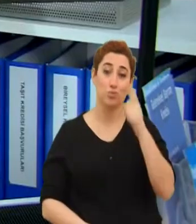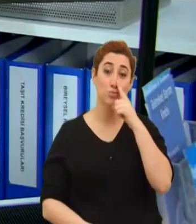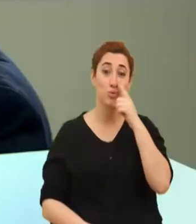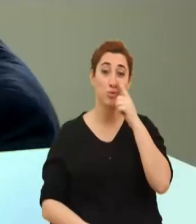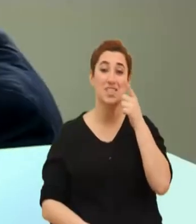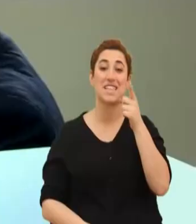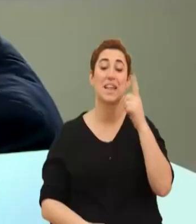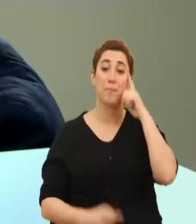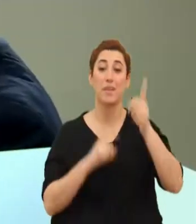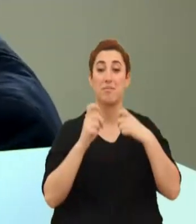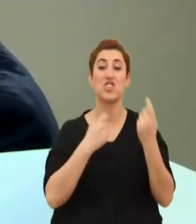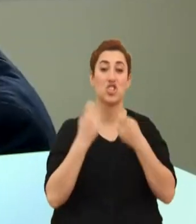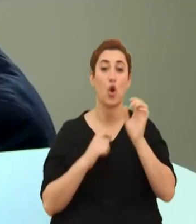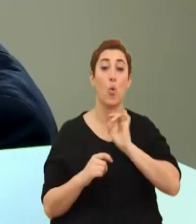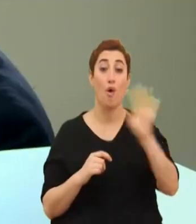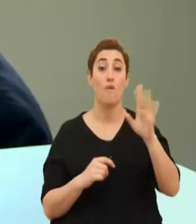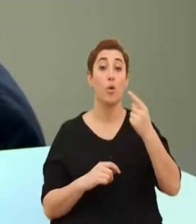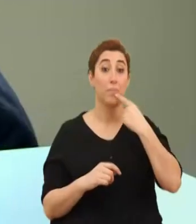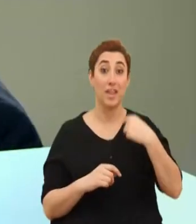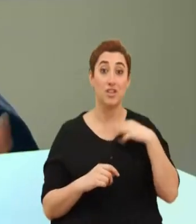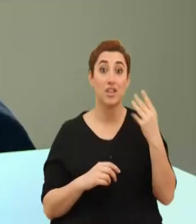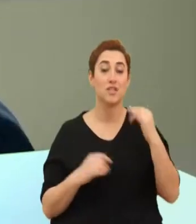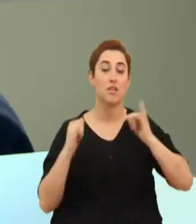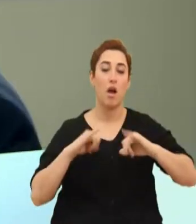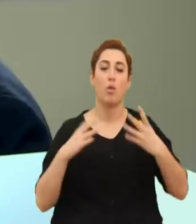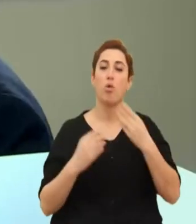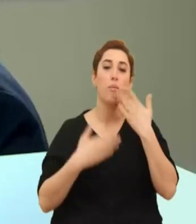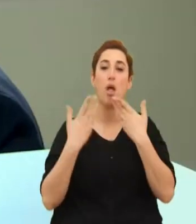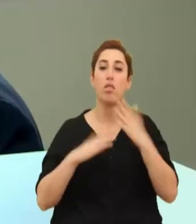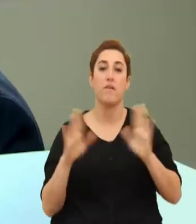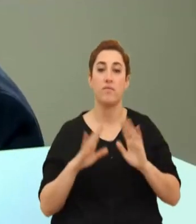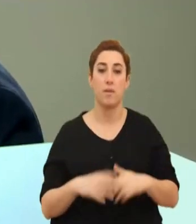Müdür seni bilmece işinden kovuyorum deyince nasıl rahatladım